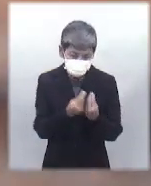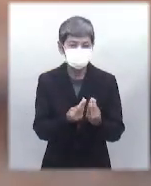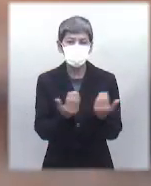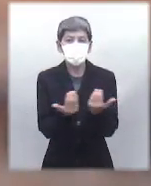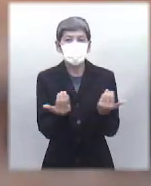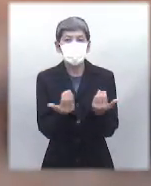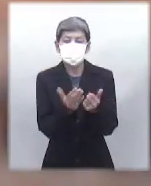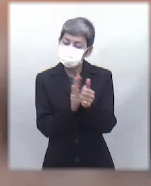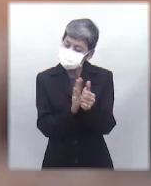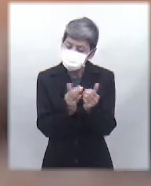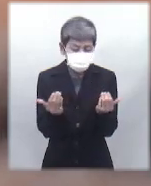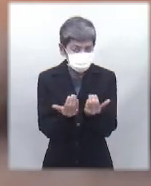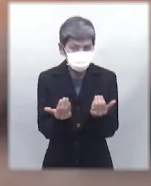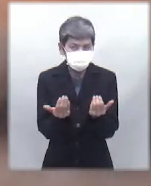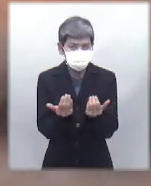ก็